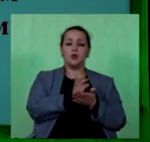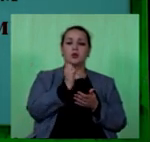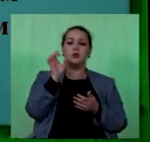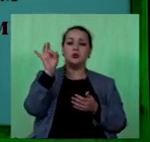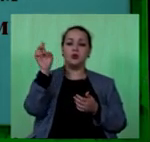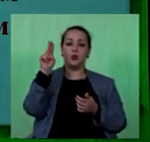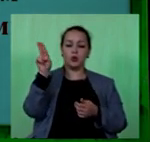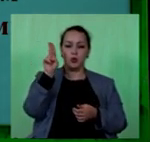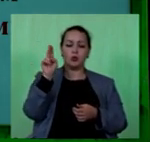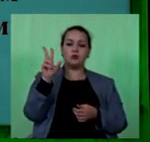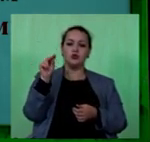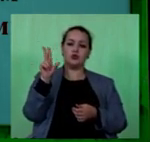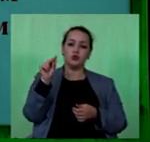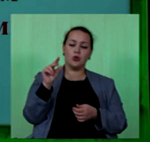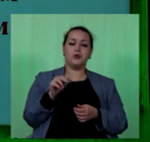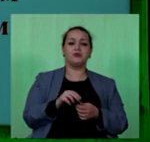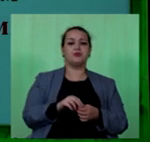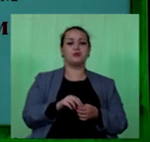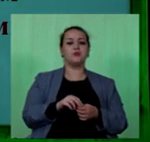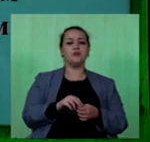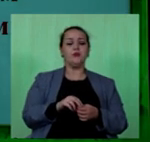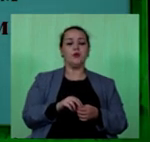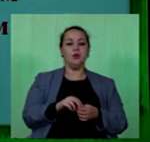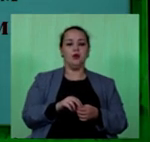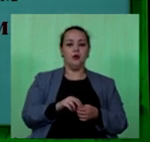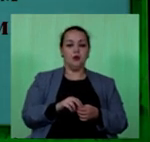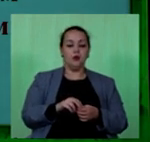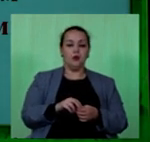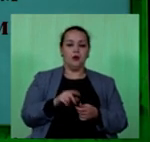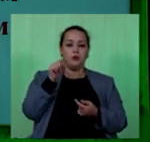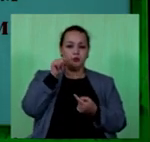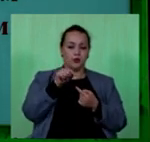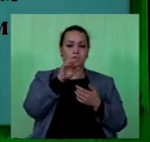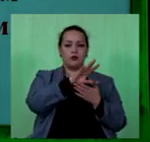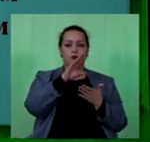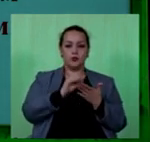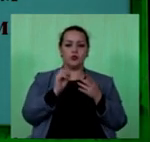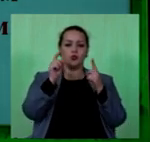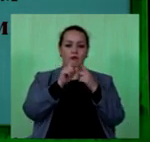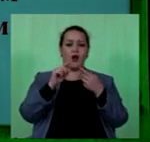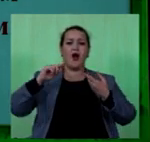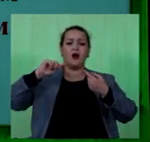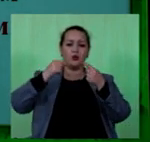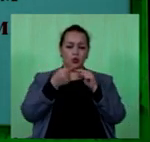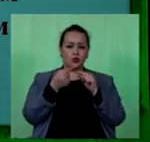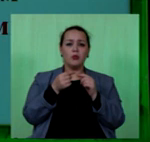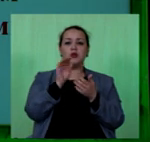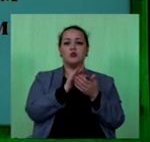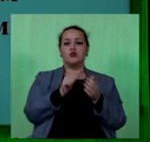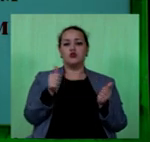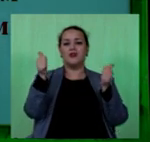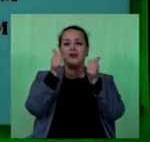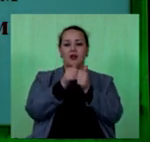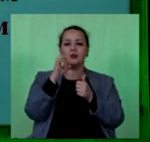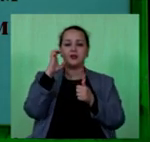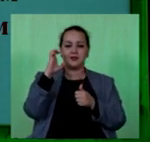подберите выписанным словам антонимы и запишите их рядом с прилагательными вы